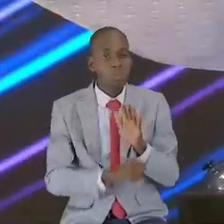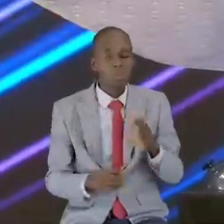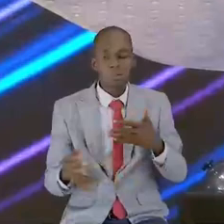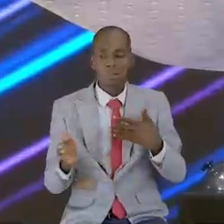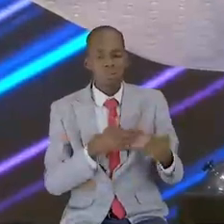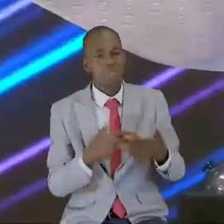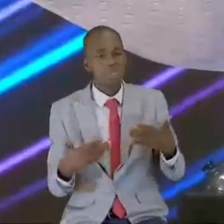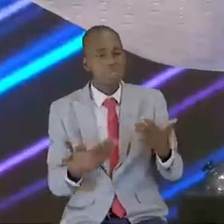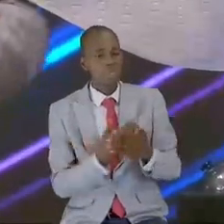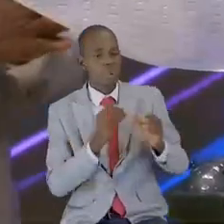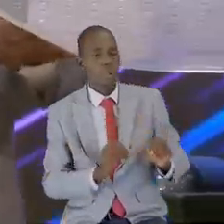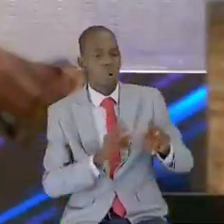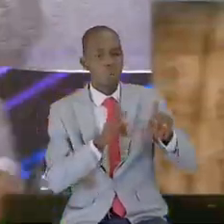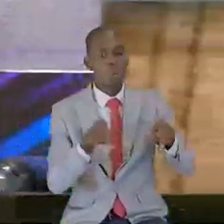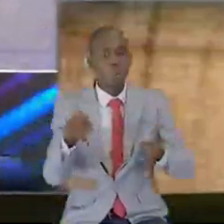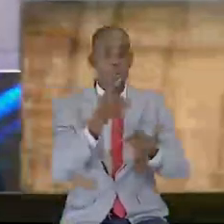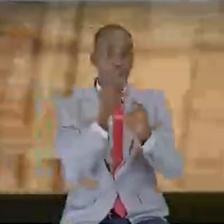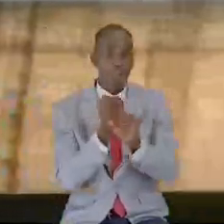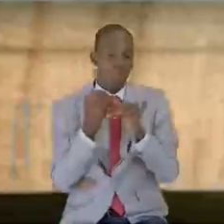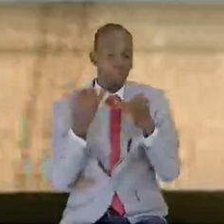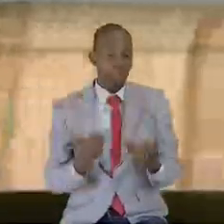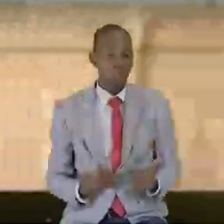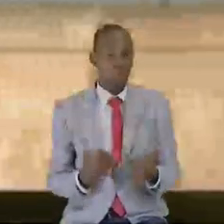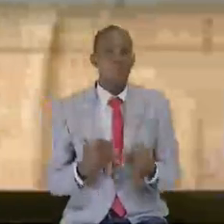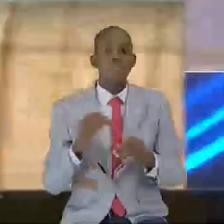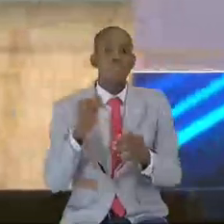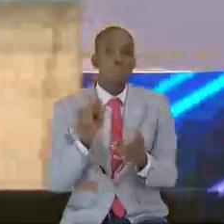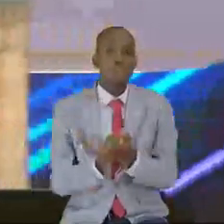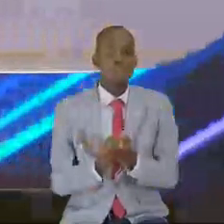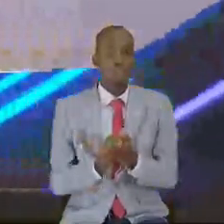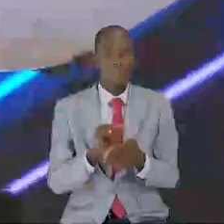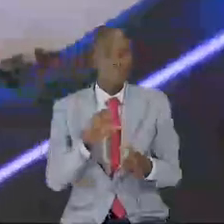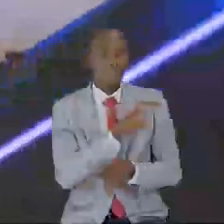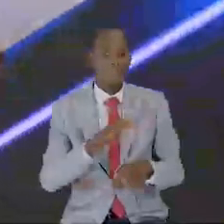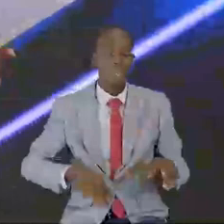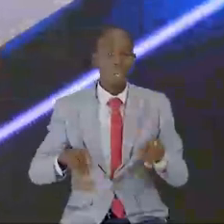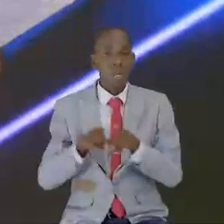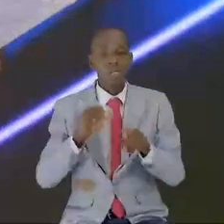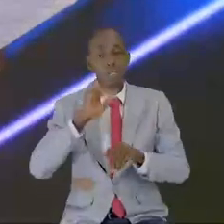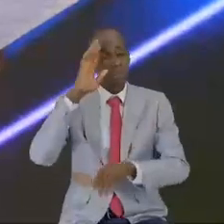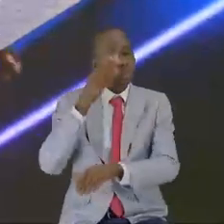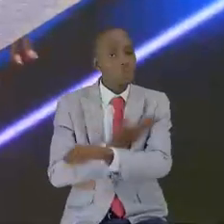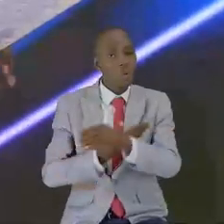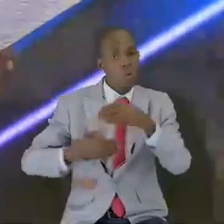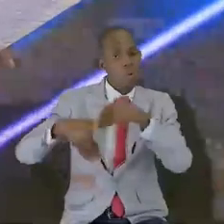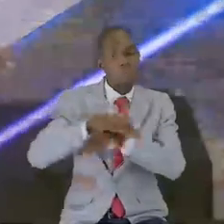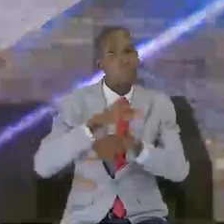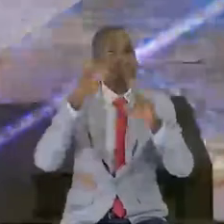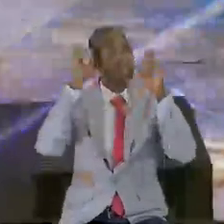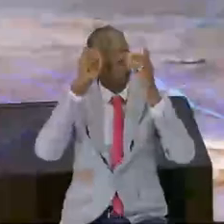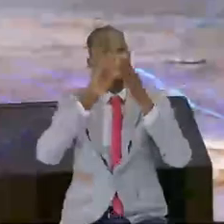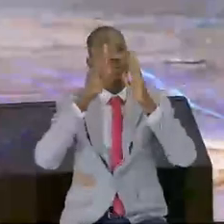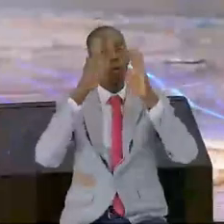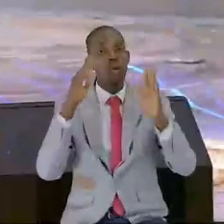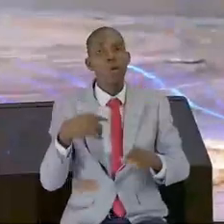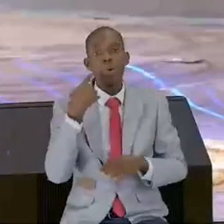nouvelles opportunités ou les privilèges que tu as, mais Christ comme fils sur sa maison et sa maison c'est